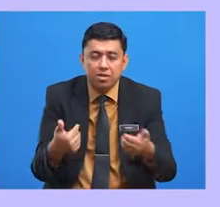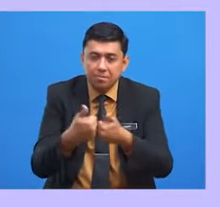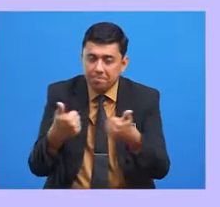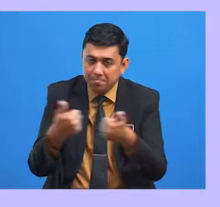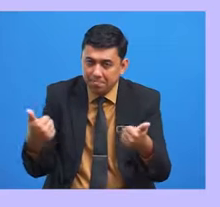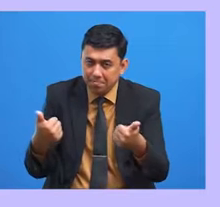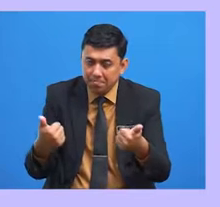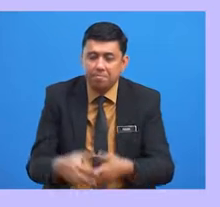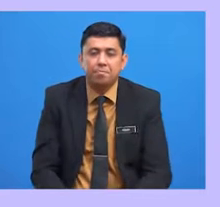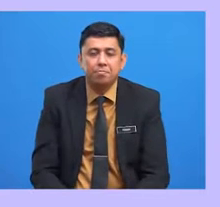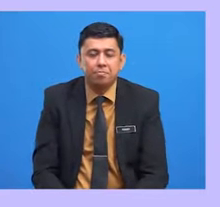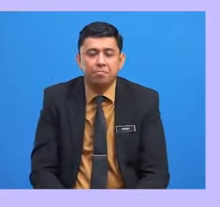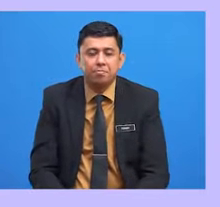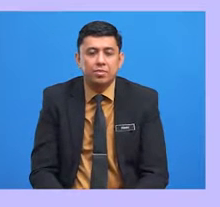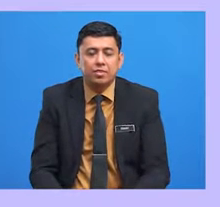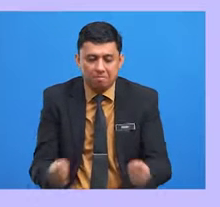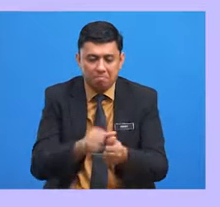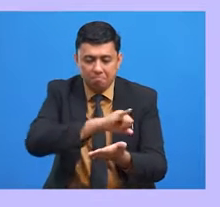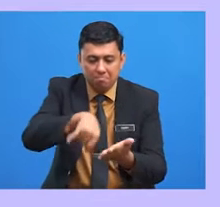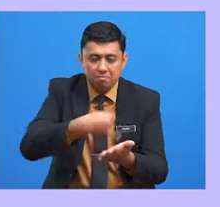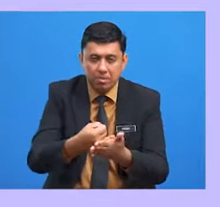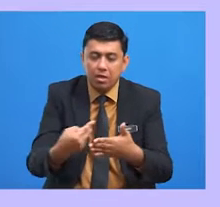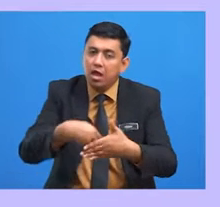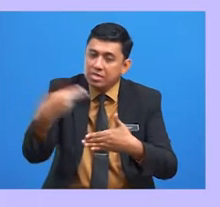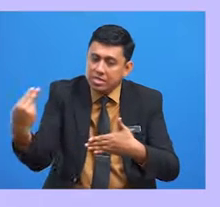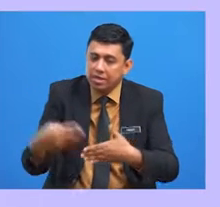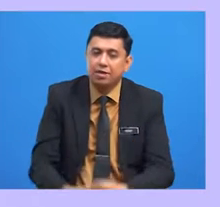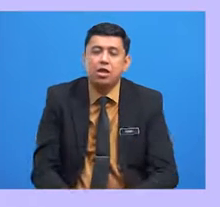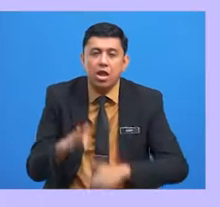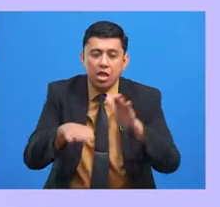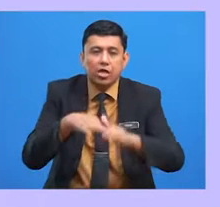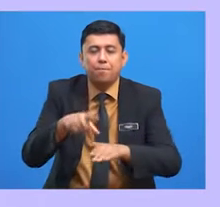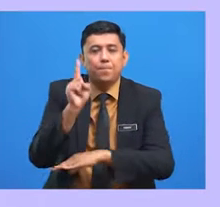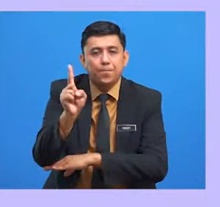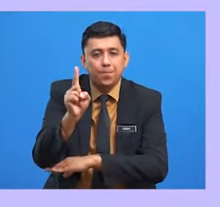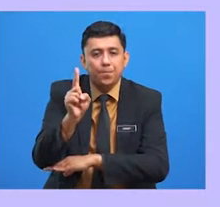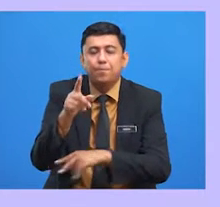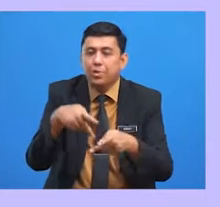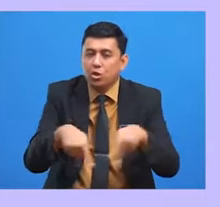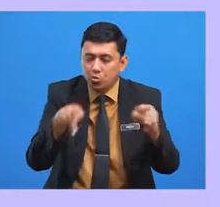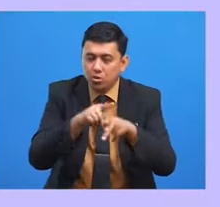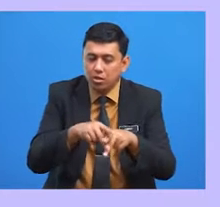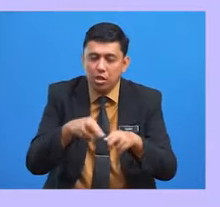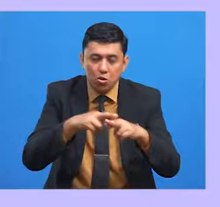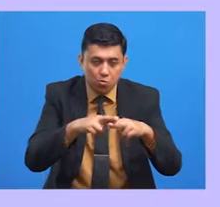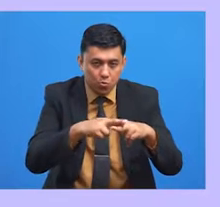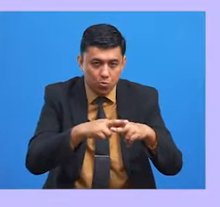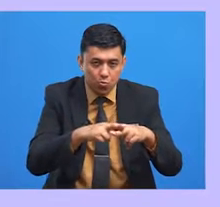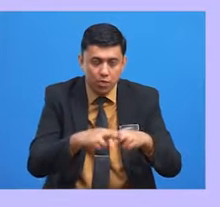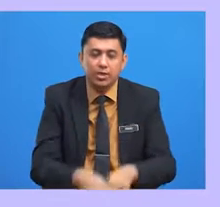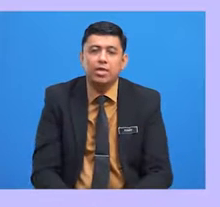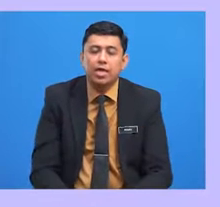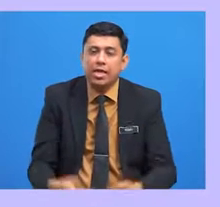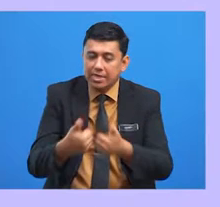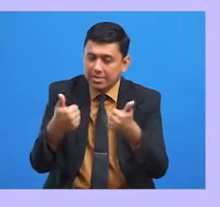permintaan mempengaruhi jumlah hasil? Langkah pertama, murid-murid perlu menggunakan rumus keanjalan